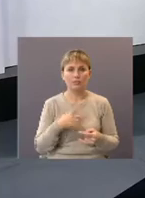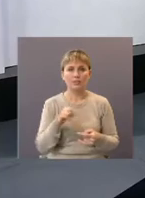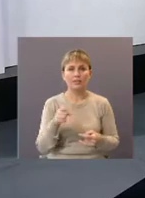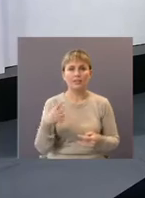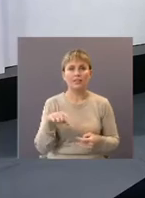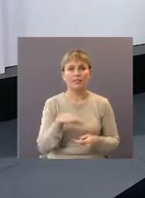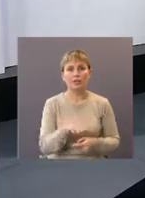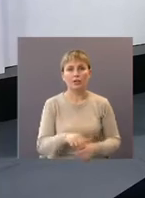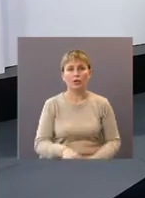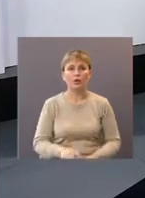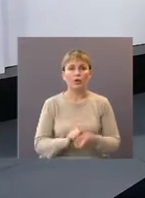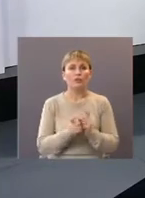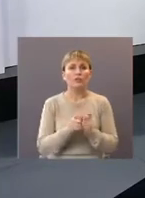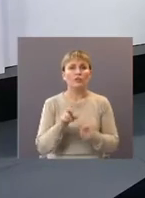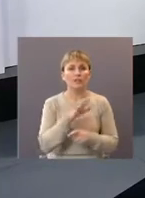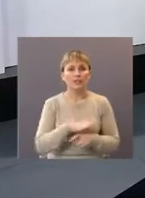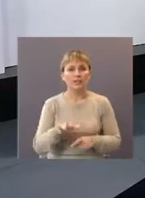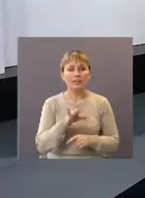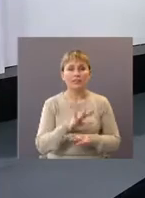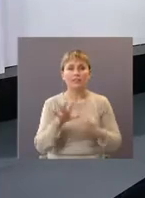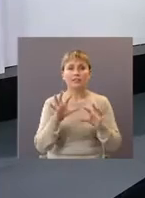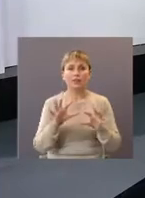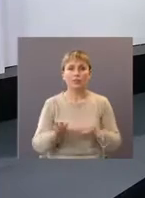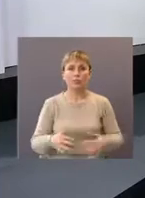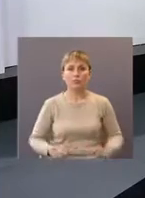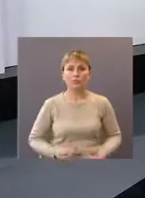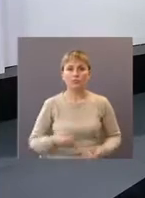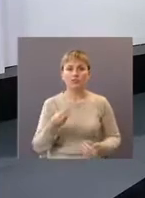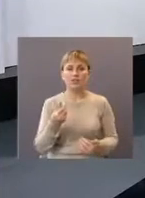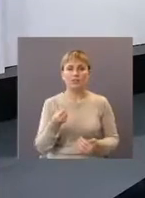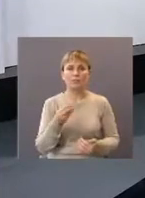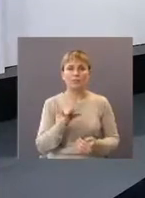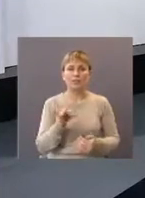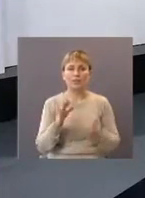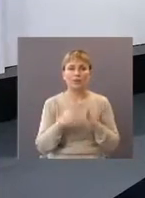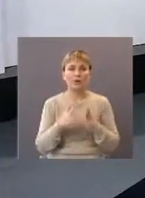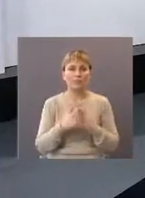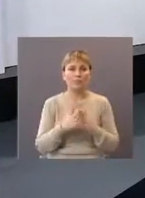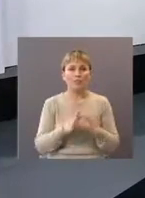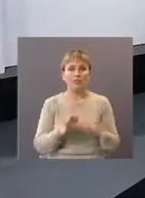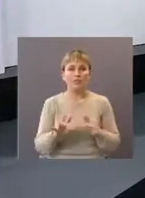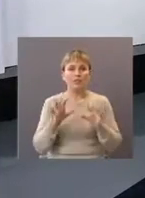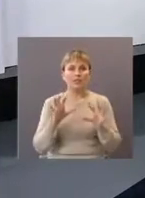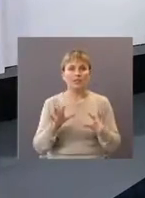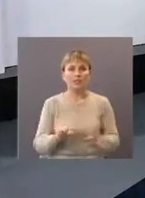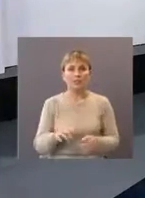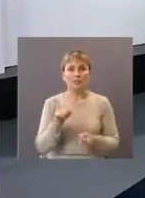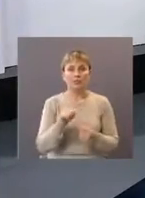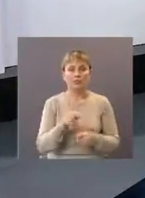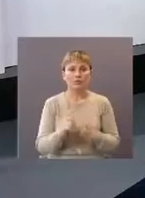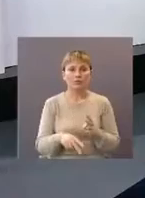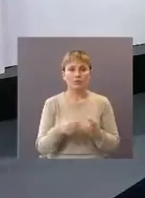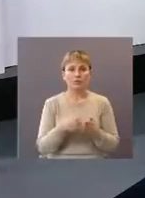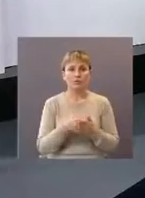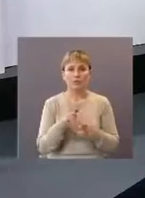неделю. Борются в стране и с незаконными нажитыми деньгами и недвижимостью. Операция «Легализация» подходит к концу. До